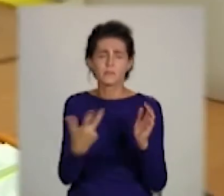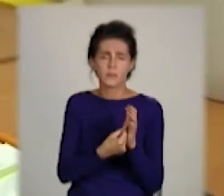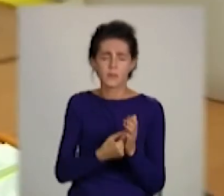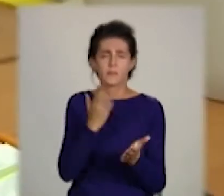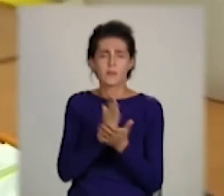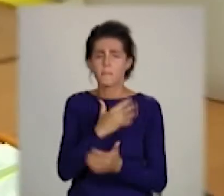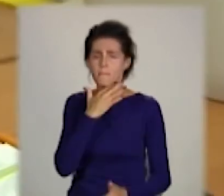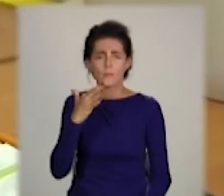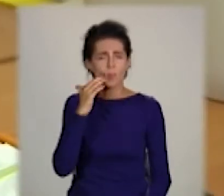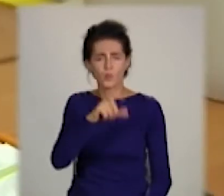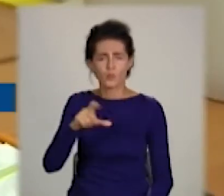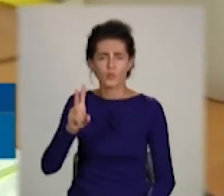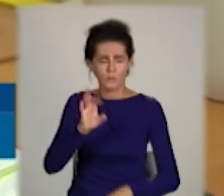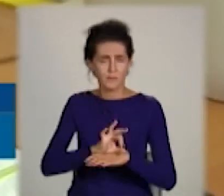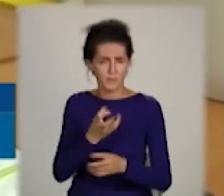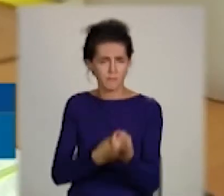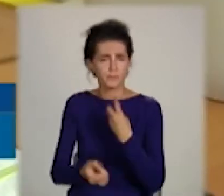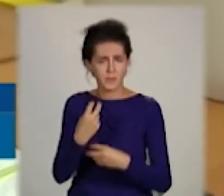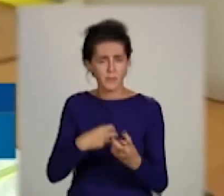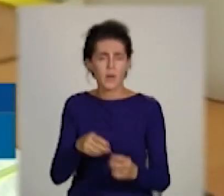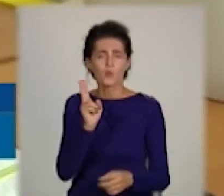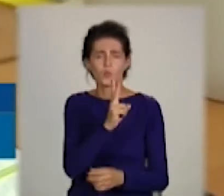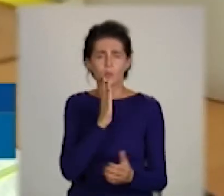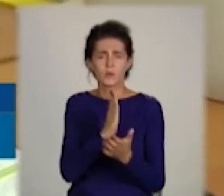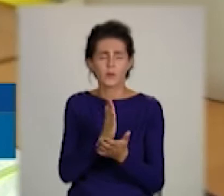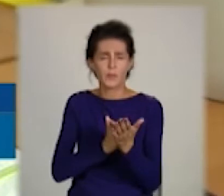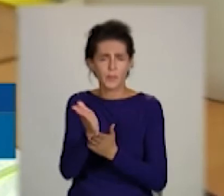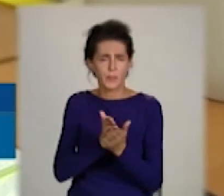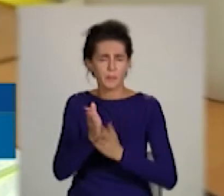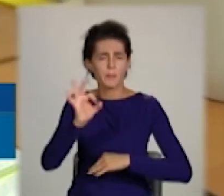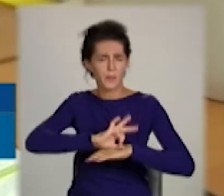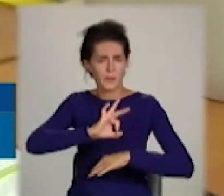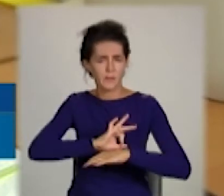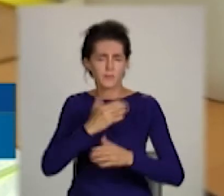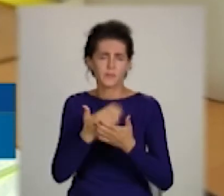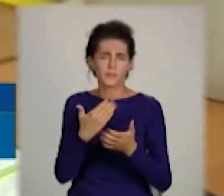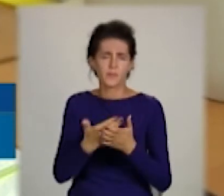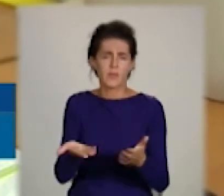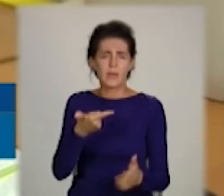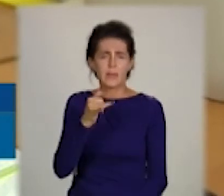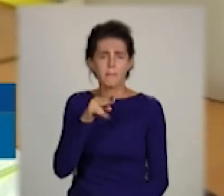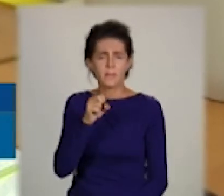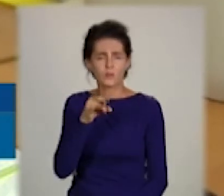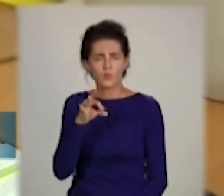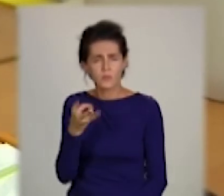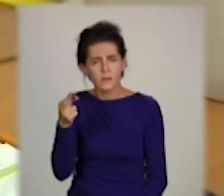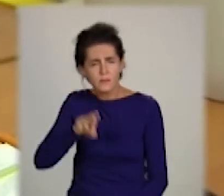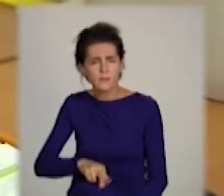є пацієнтів, у яких є хронічні хвороби, там або гіпертонічна хвороба,